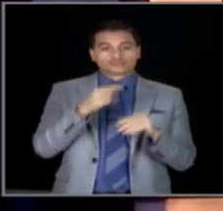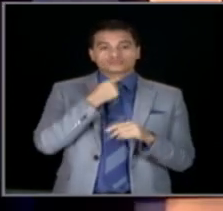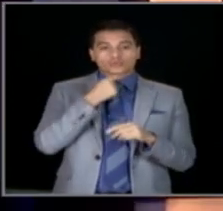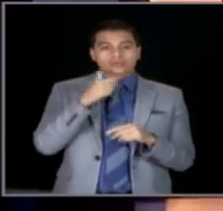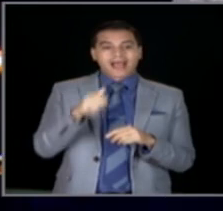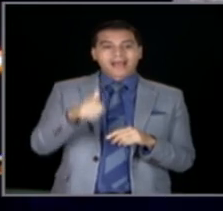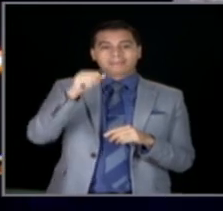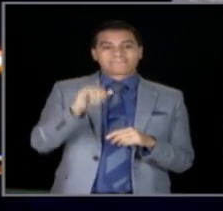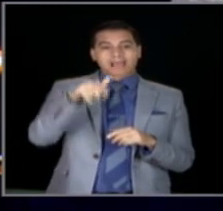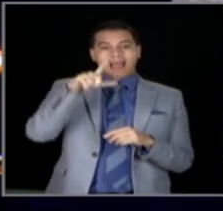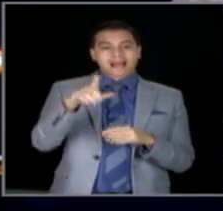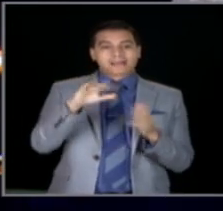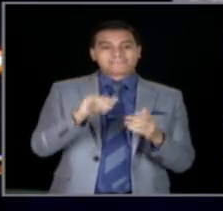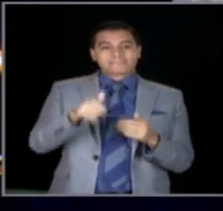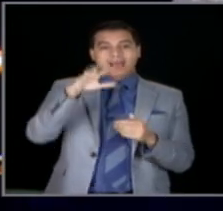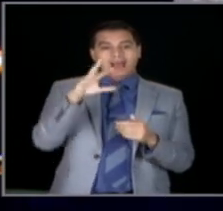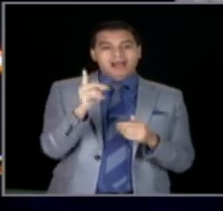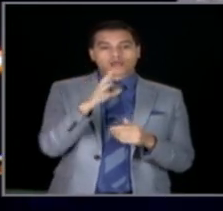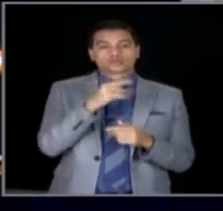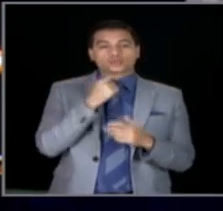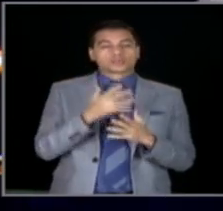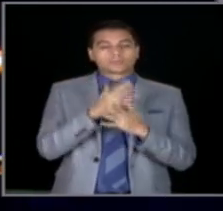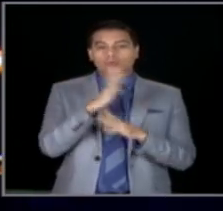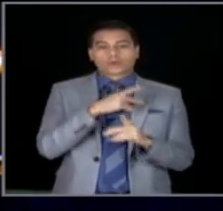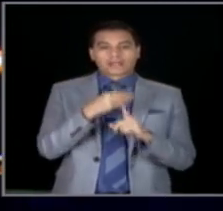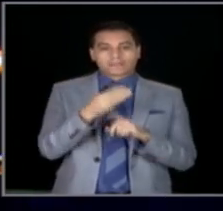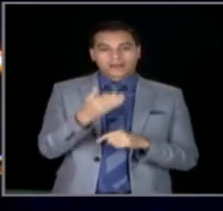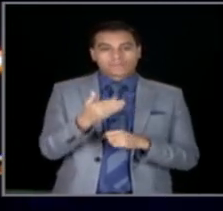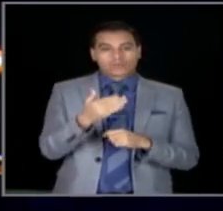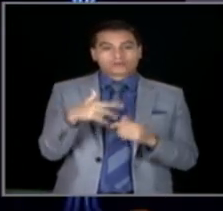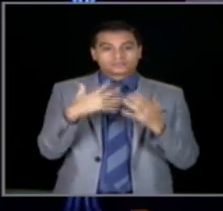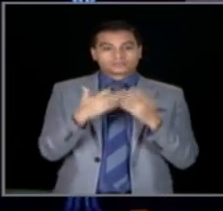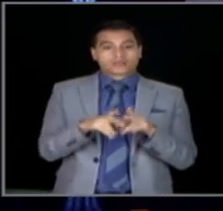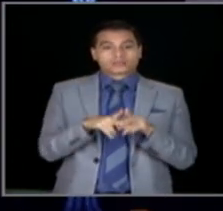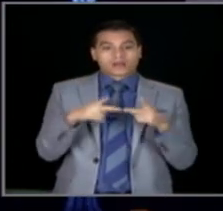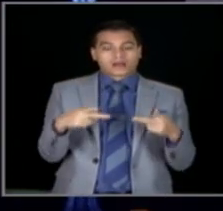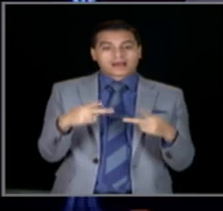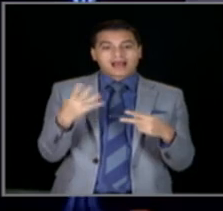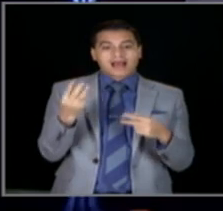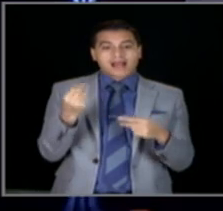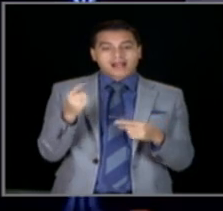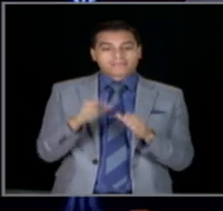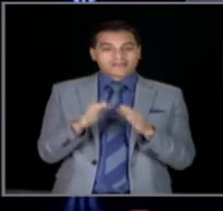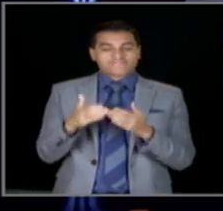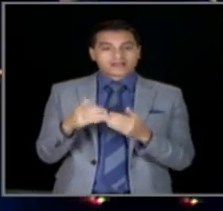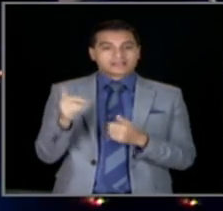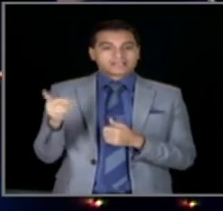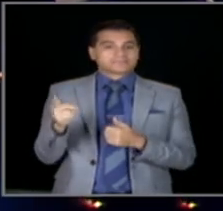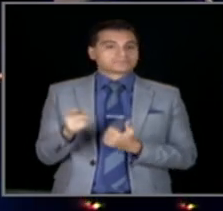ماهر، صوت عظيم كلنا بنحبه. نتيجة اتغيرت: 40